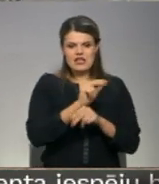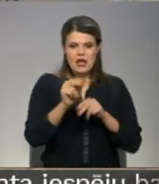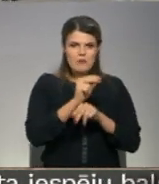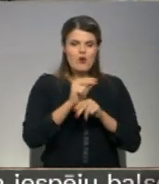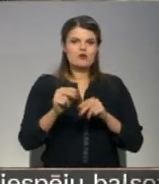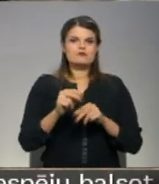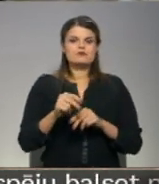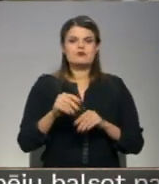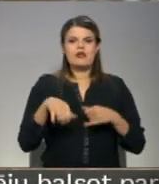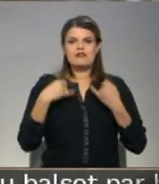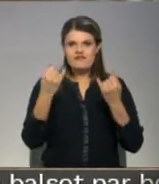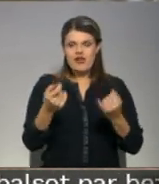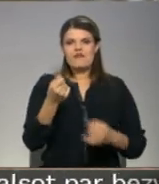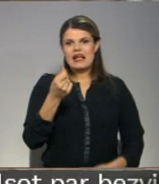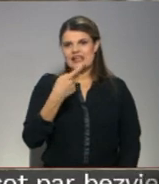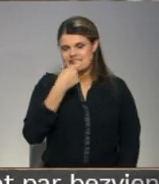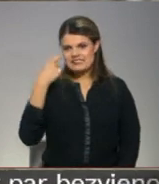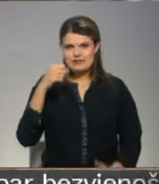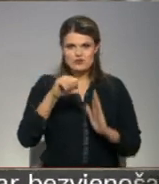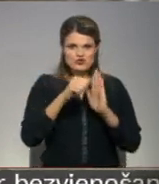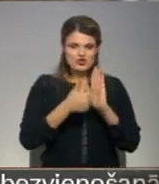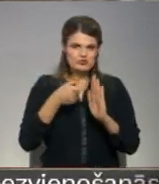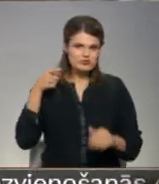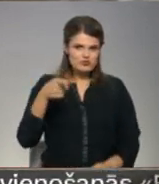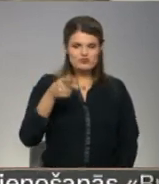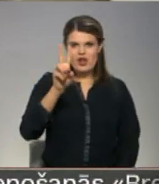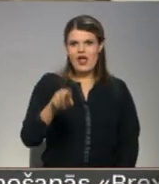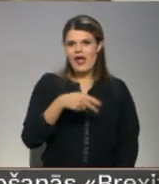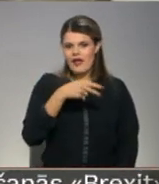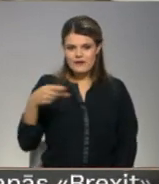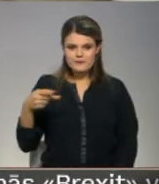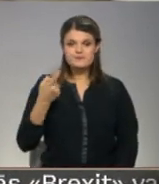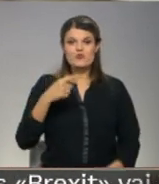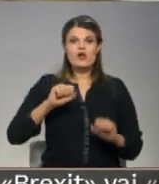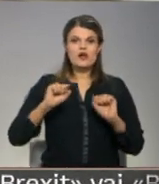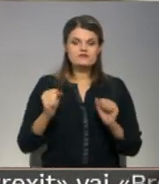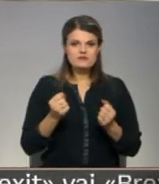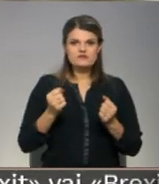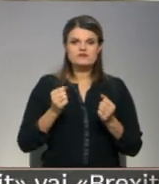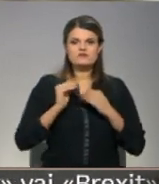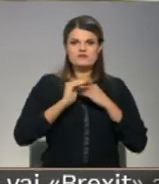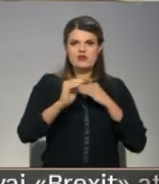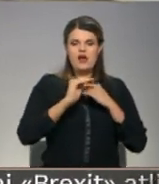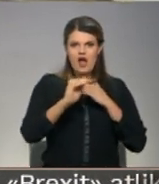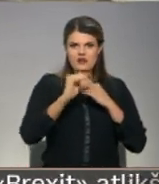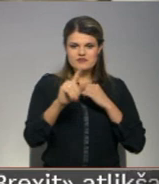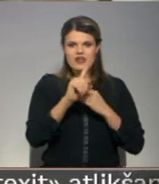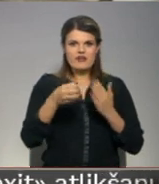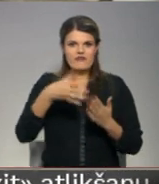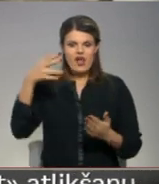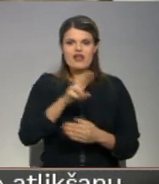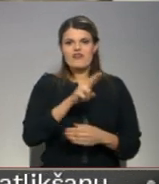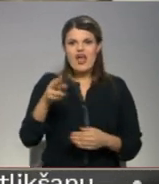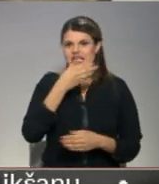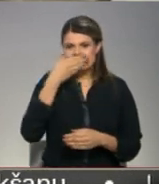novada pagastos atvēlēti gandrīz 116 000 eiro. Jo augstā asfalta masa ir dārgāka nekā siltais